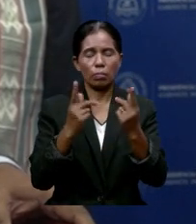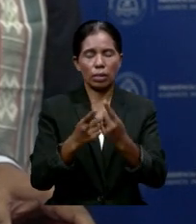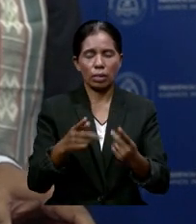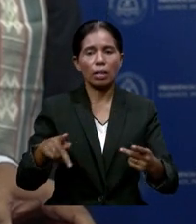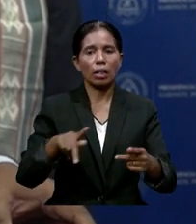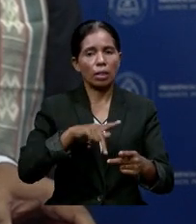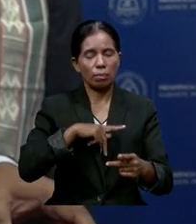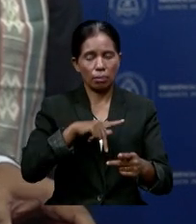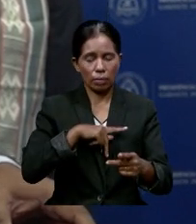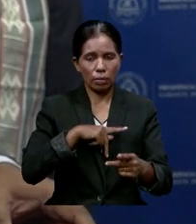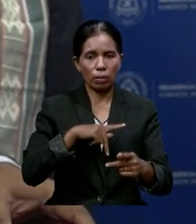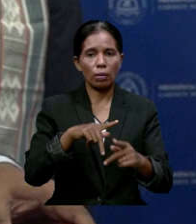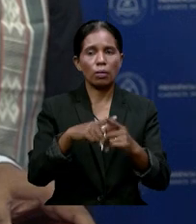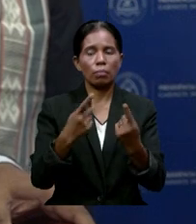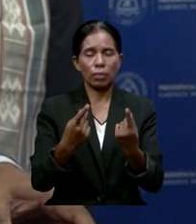bekerjasama untuk